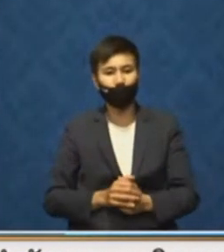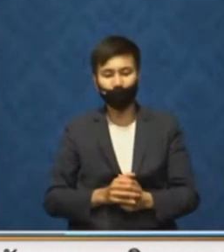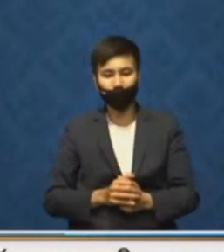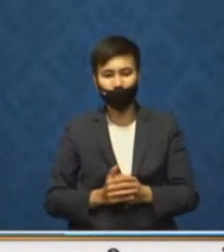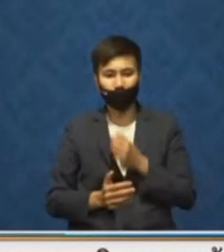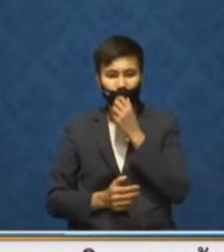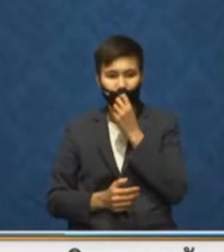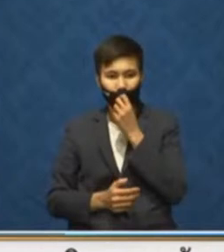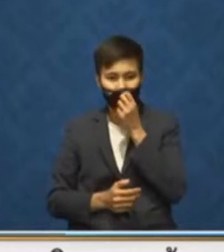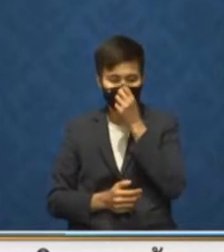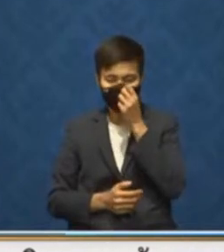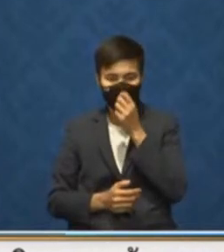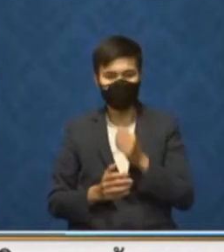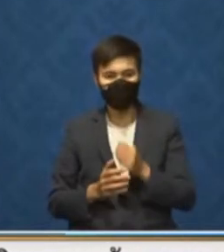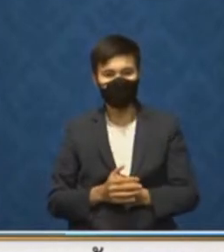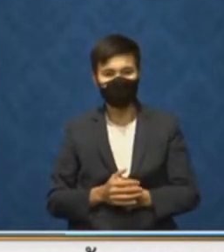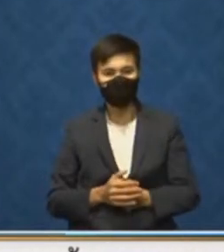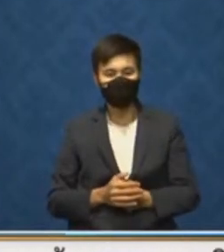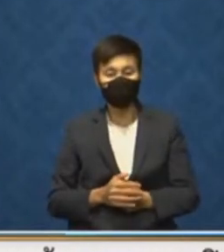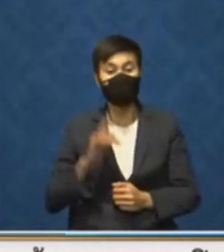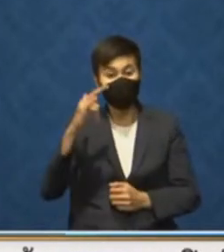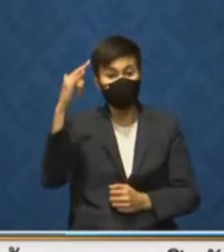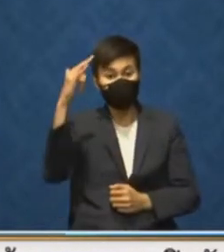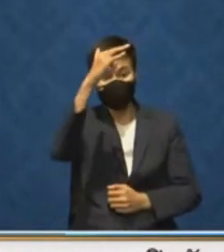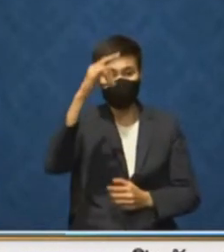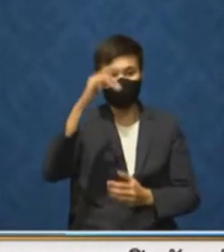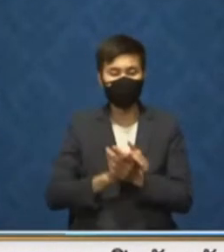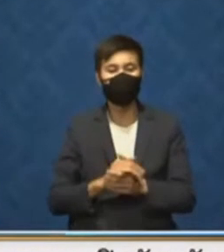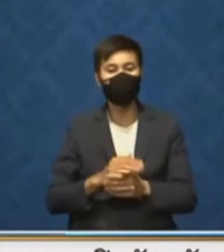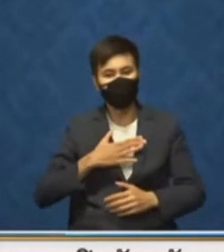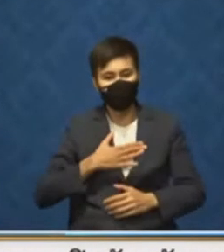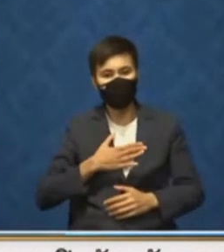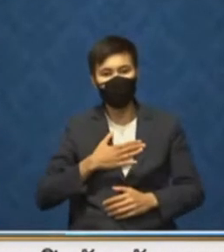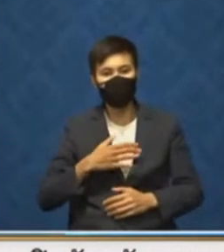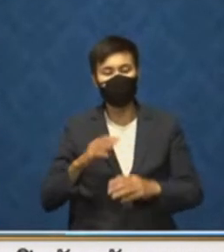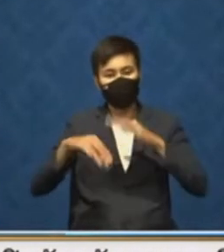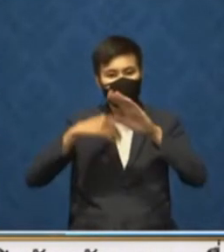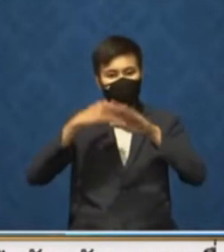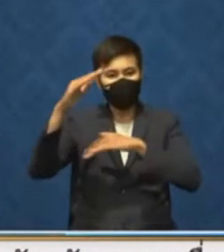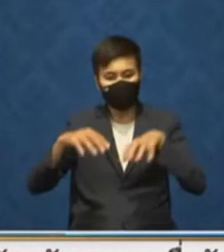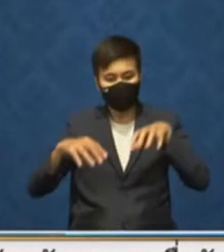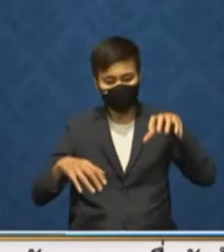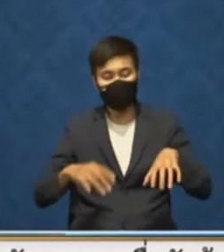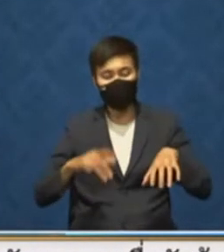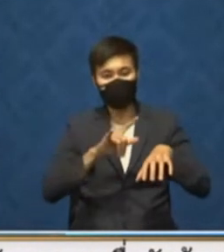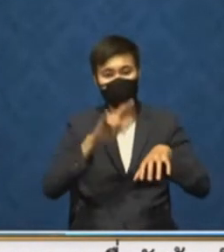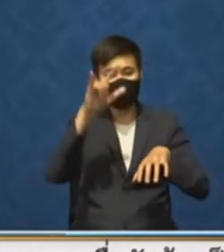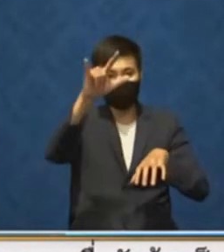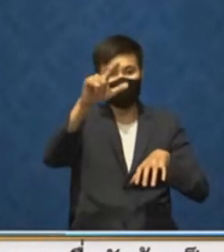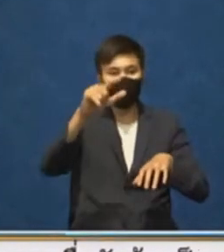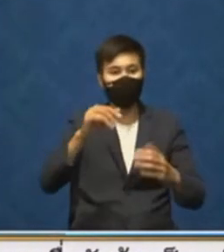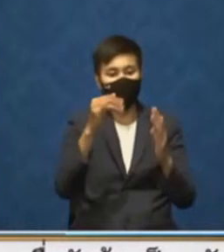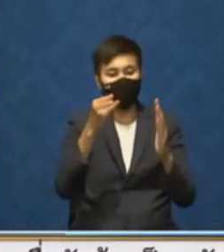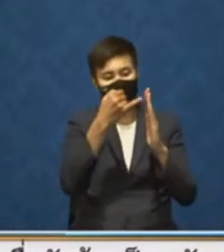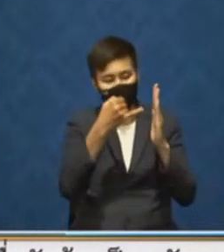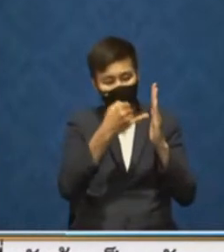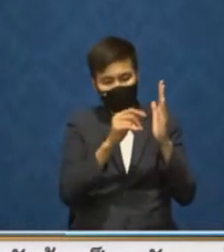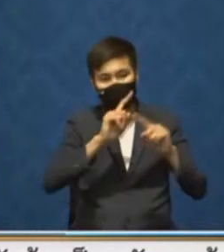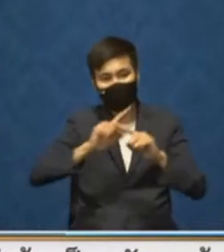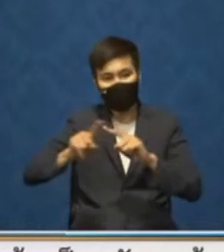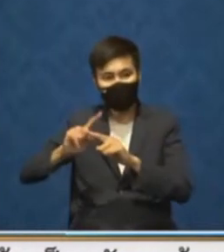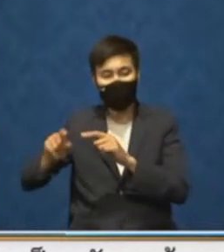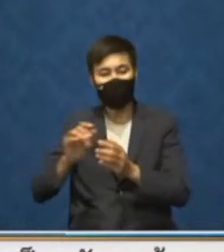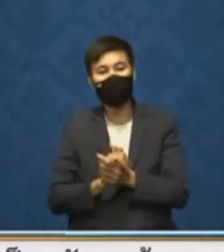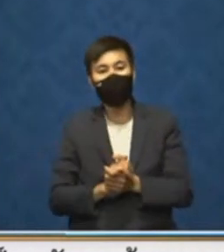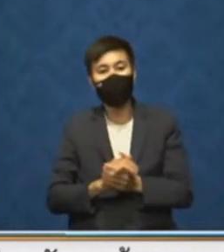ท่านอากาศผมได้มีการพัฒนาถ้าอาจารย์ทั่วประเทศอาทิใบลาออกไปก็จะพัฒนาศักยภาพการรอง